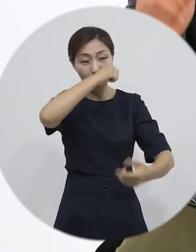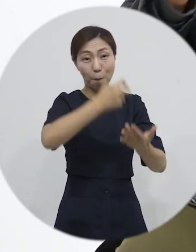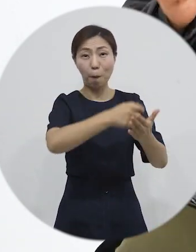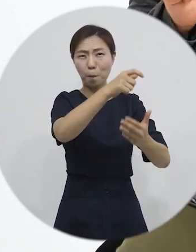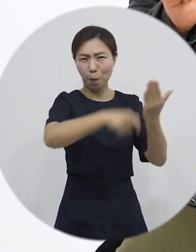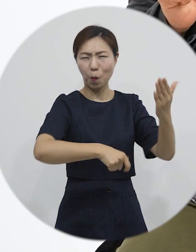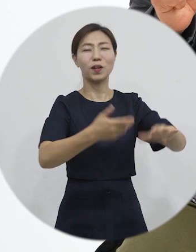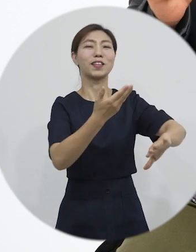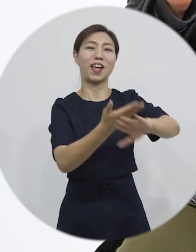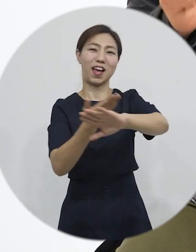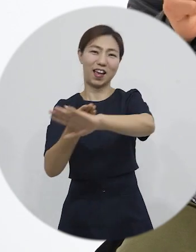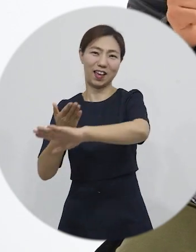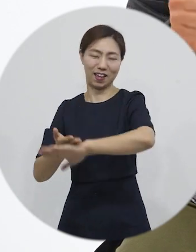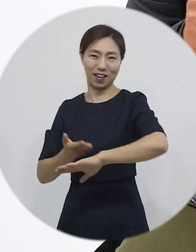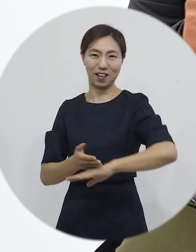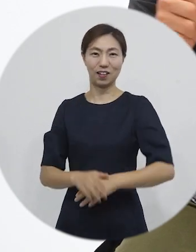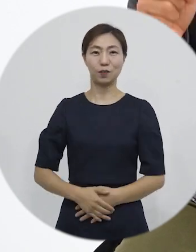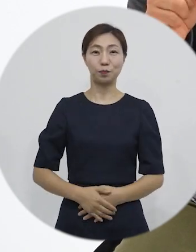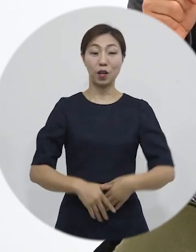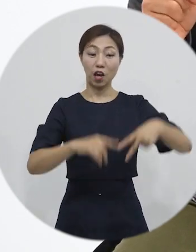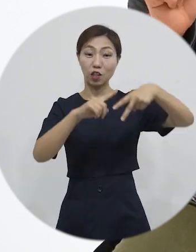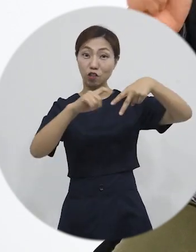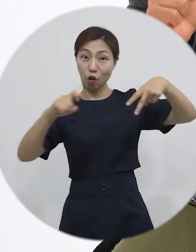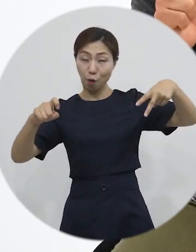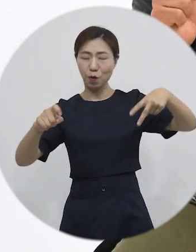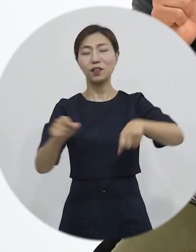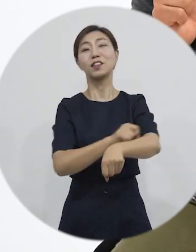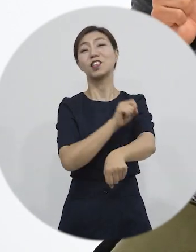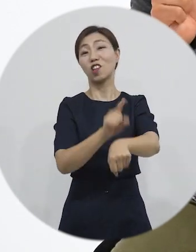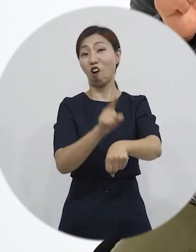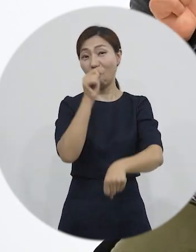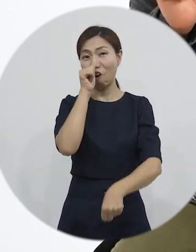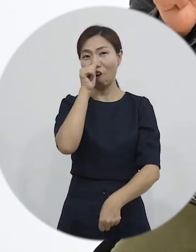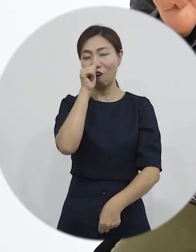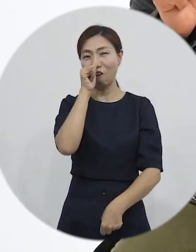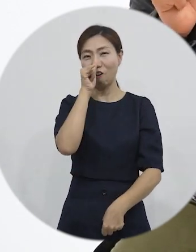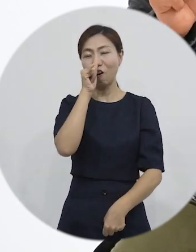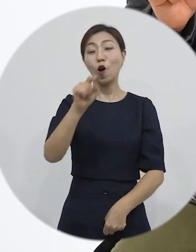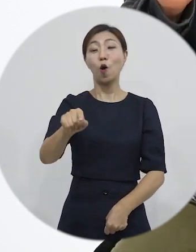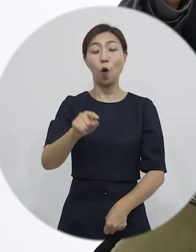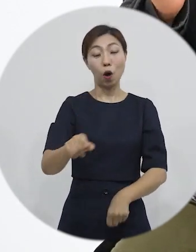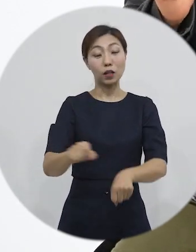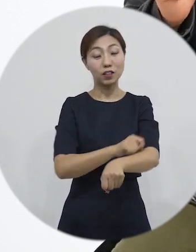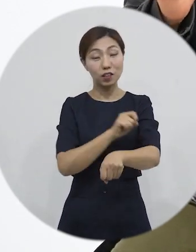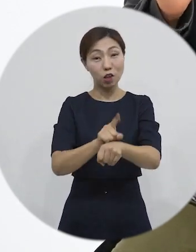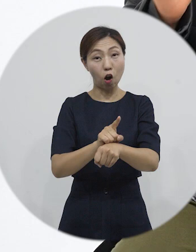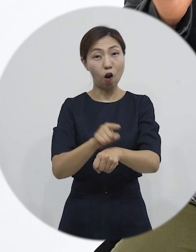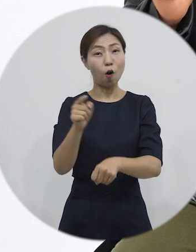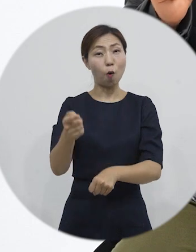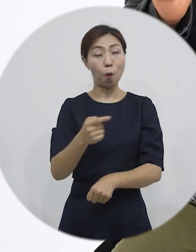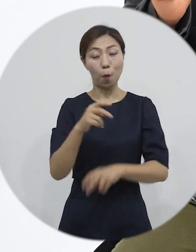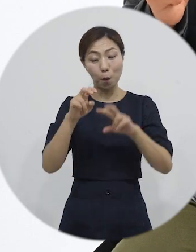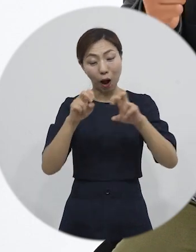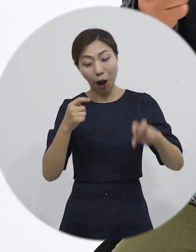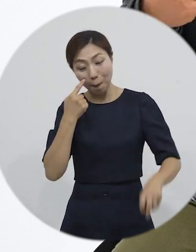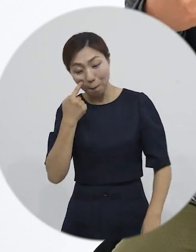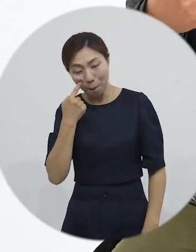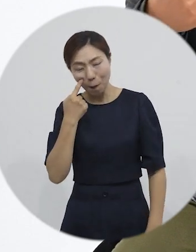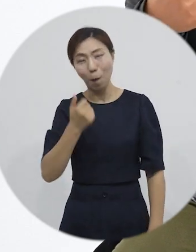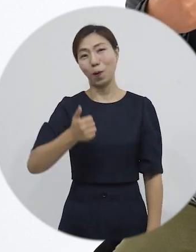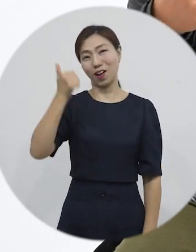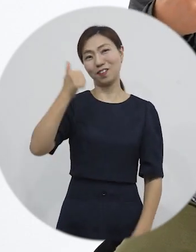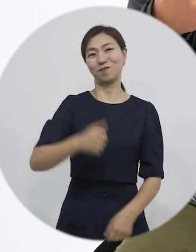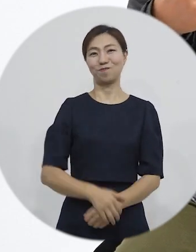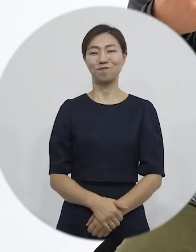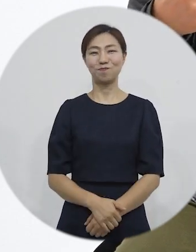그러니까 서대문구의 참여예산제의 특징이 있습니다. 그것을 여러분들이 한번 살펴보시는 것도 우리